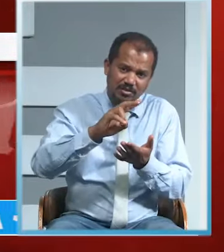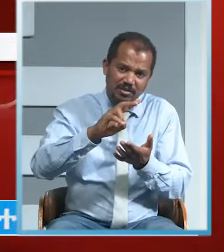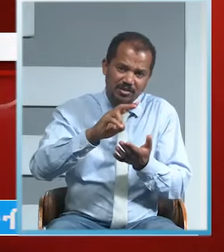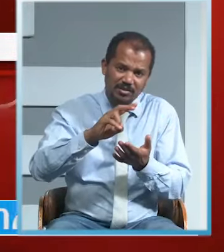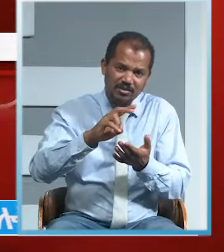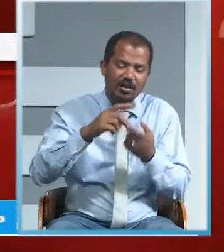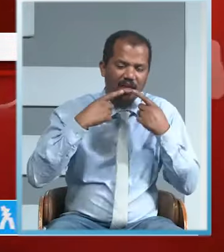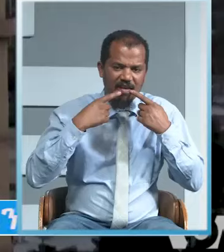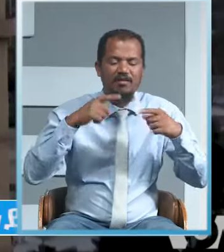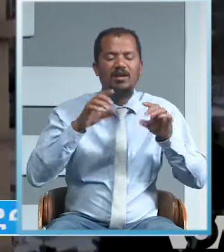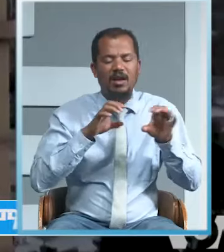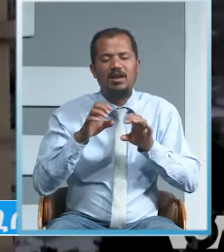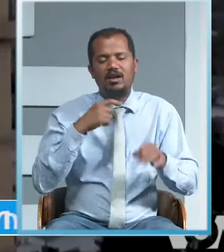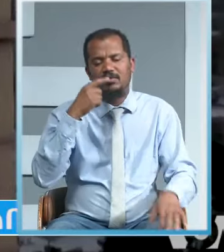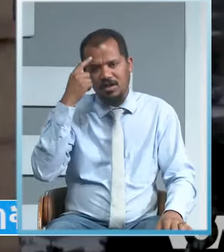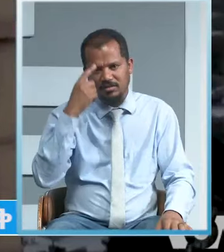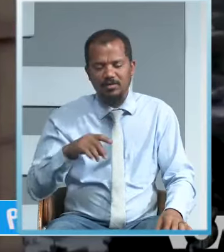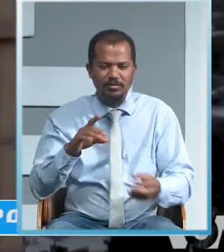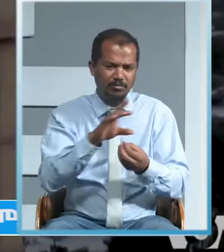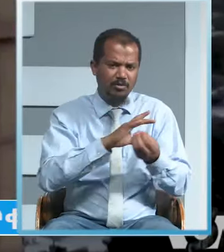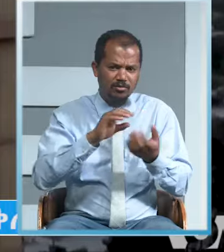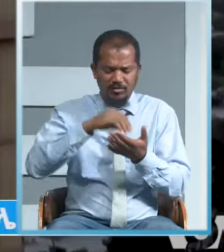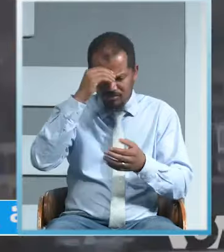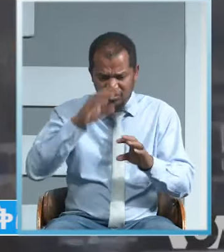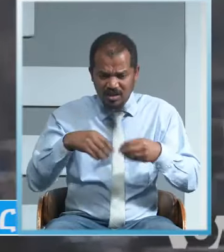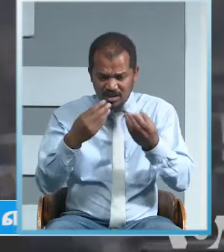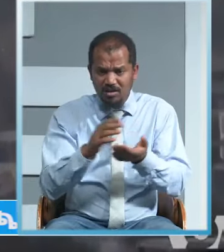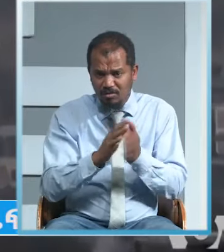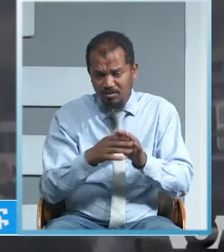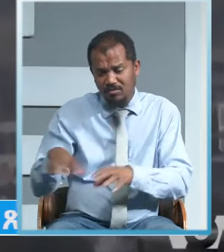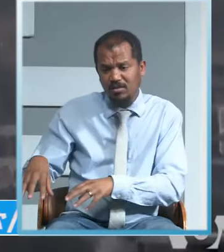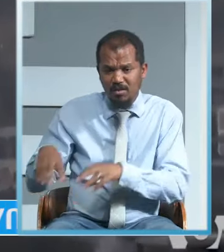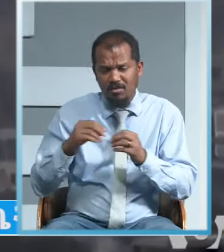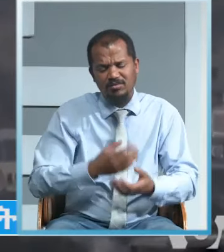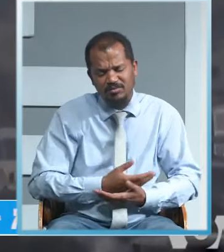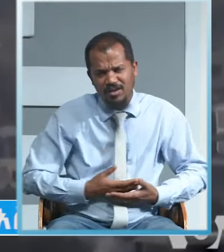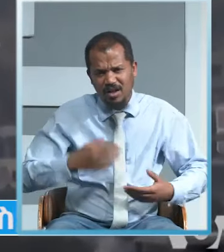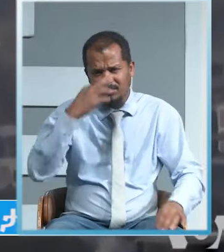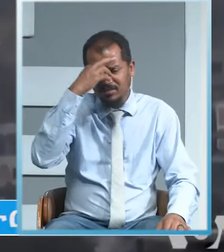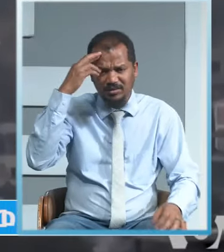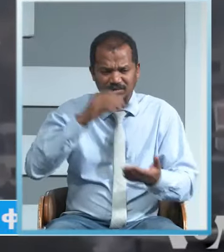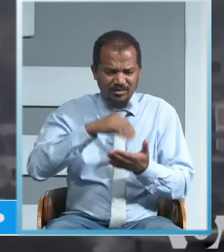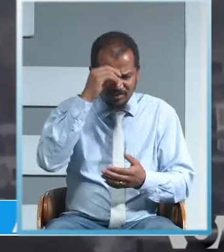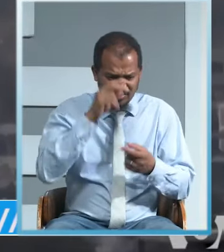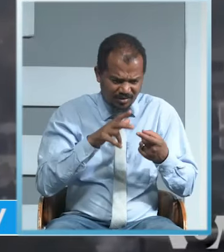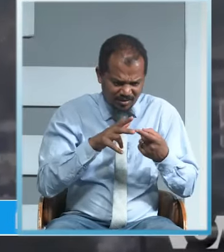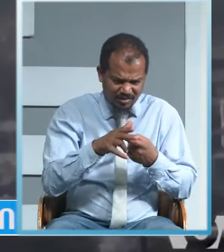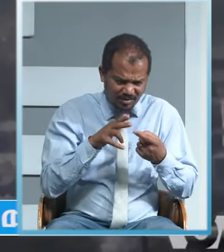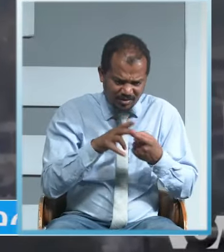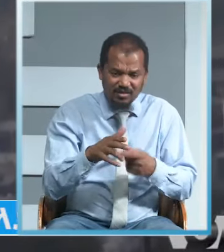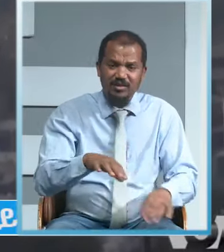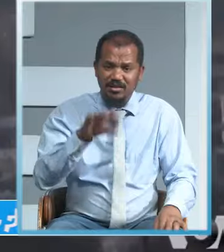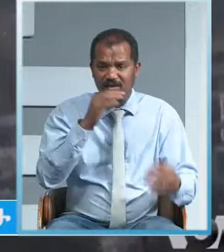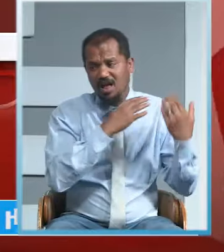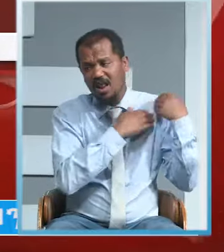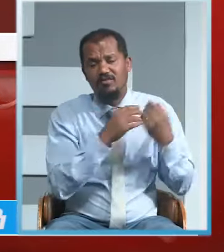ይፋ እናደርጋቸውም ብለን እናስባለን። በክልሉ ትምህርት እየተሰጠ ቢሆንም ተማሪዎች በረሃብ ምክንያት ትምህርት እያቋረጡ እንደሚገኝ